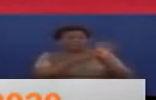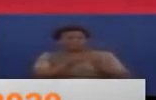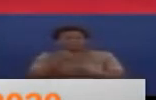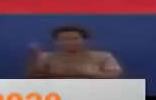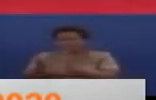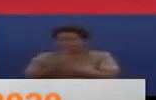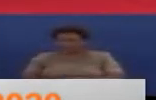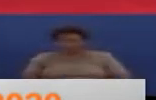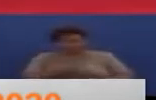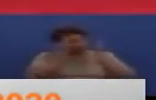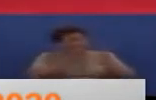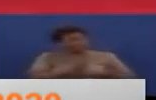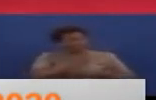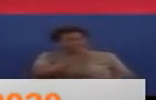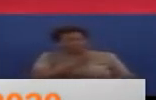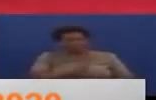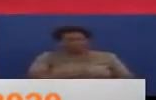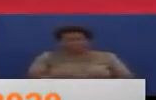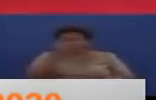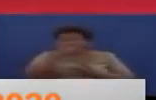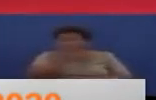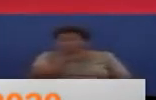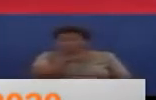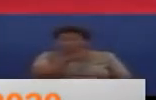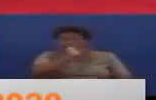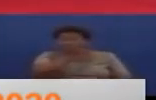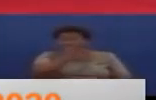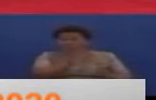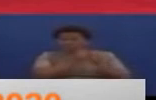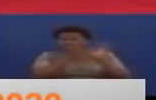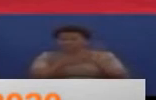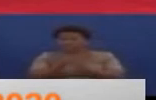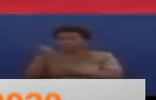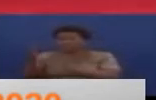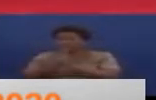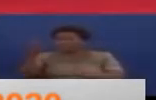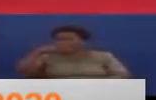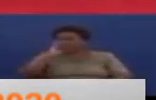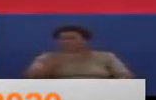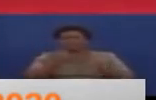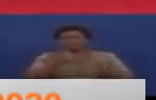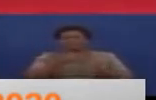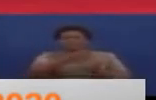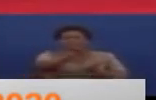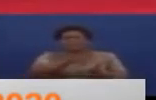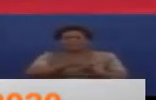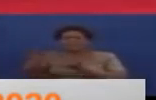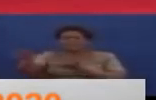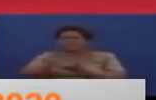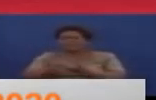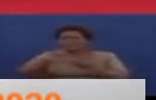Mheshimiwa Spika, katika bajeti ya 2018-19, serikali ilitarajia kupata jumla ya shilingi trilioni